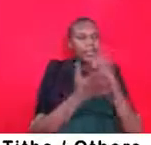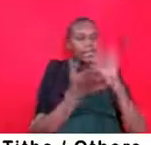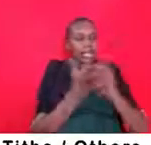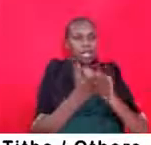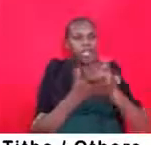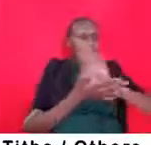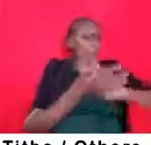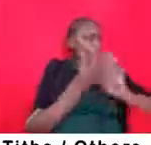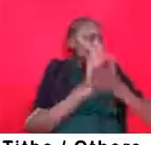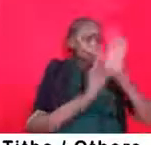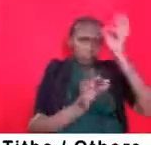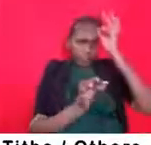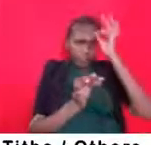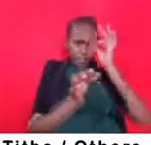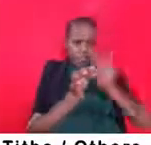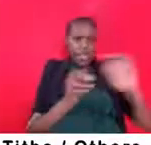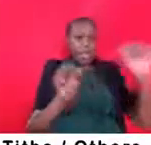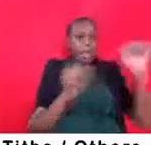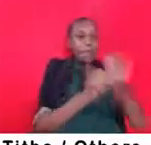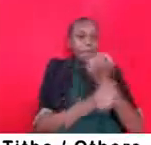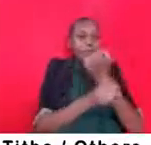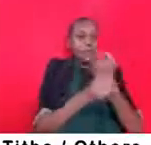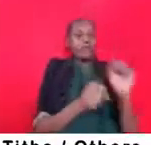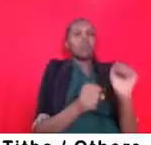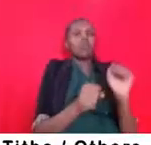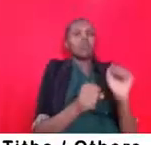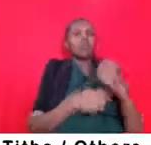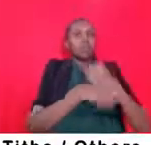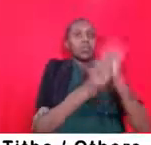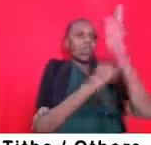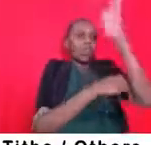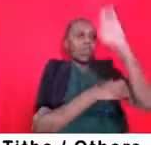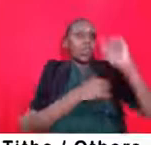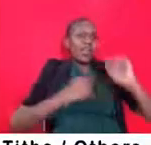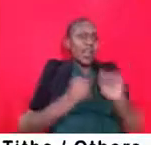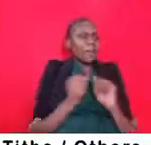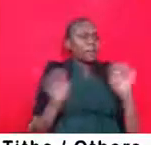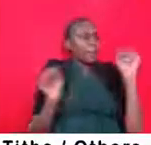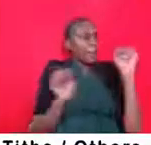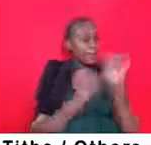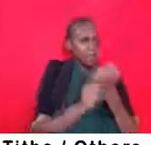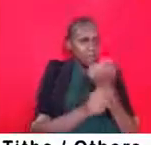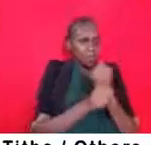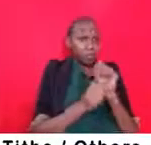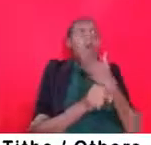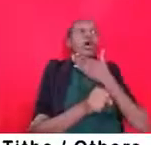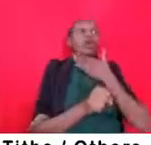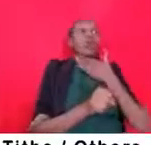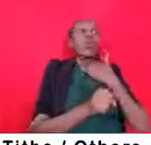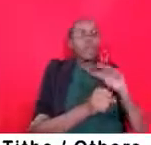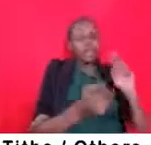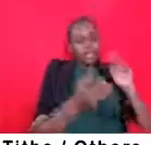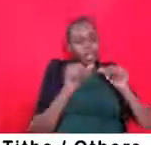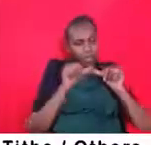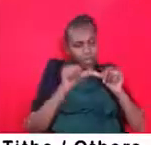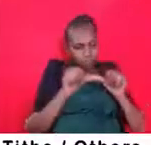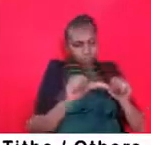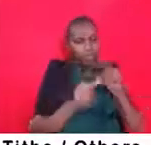bila imani haiwezekani ya kwamba tutaweza kumfurahisha Mungu. Ningetaka tena kuzingatia